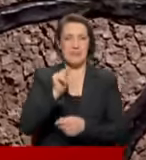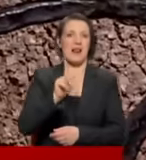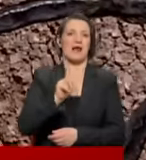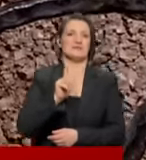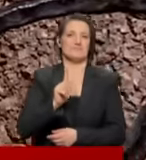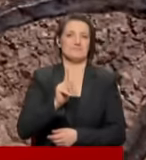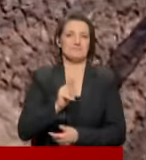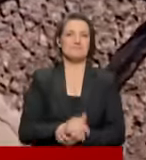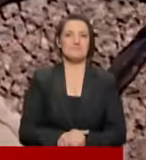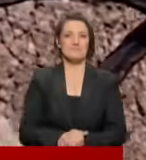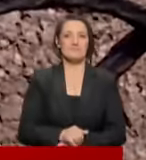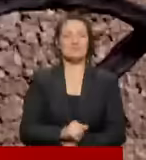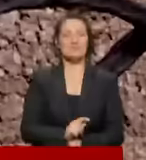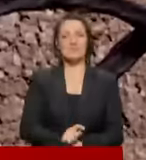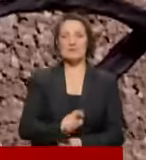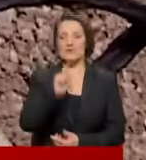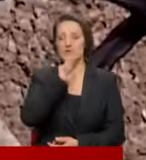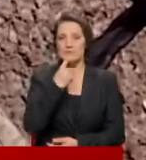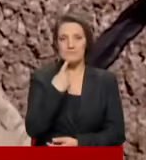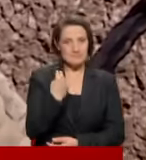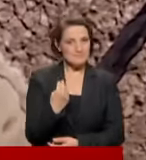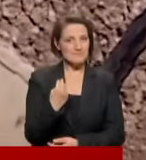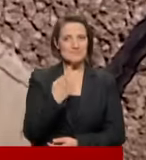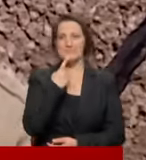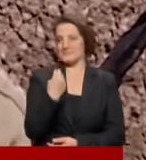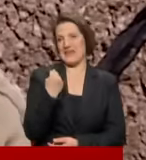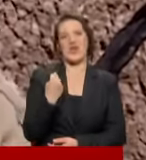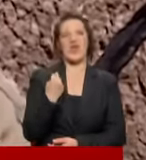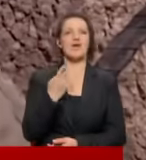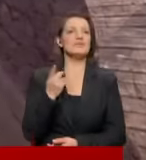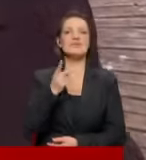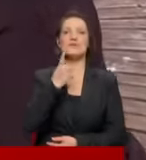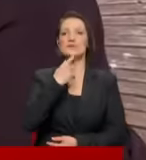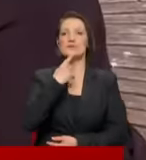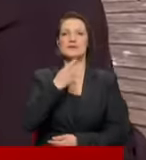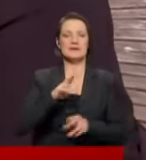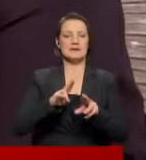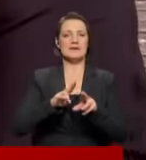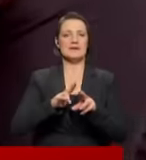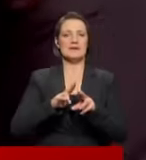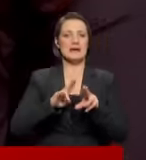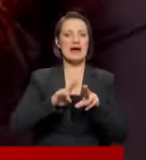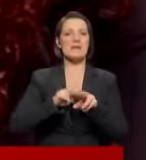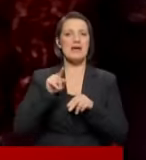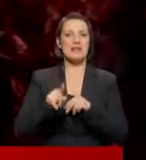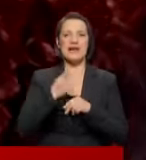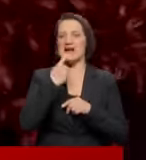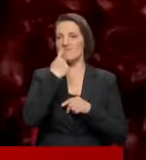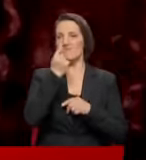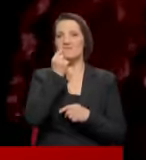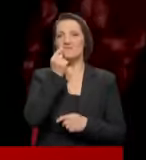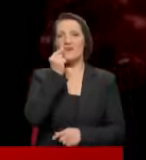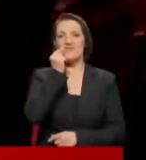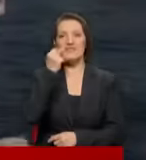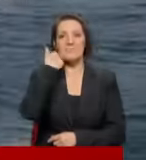lazım. Evet. Peki dondurma nasıl? Tadı güzel mi? İyi. Neli aldın? Kalemayı. İçine fındık var, bir